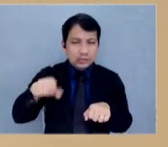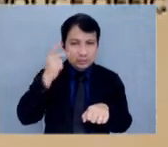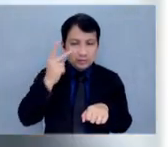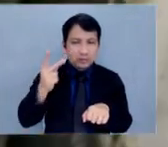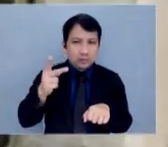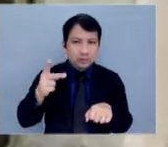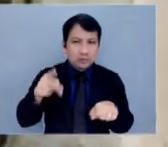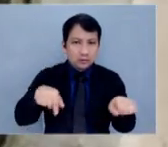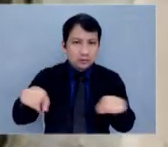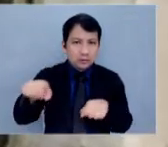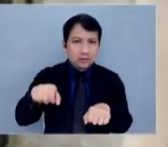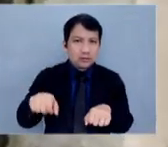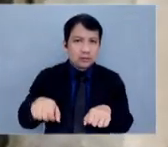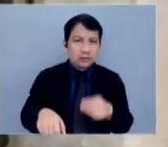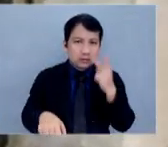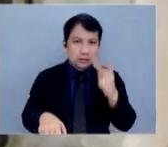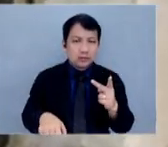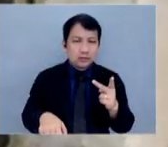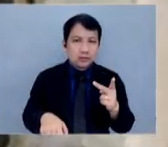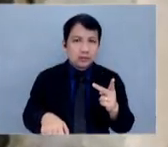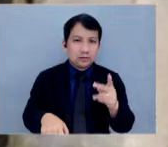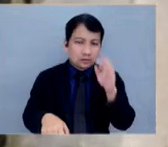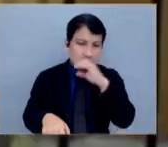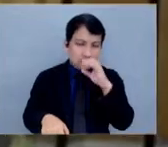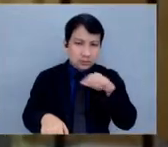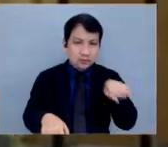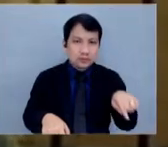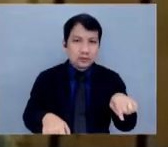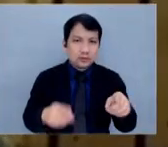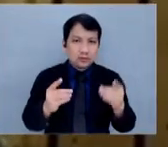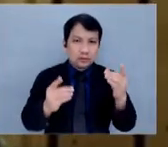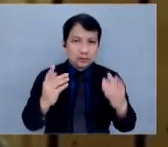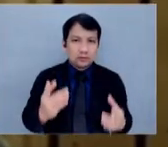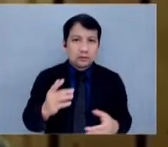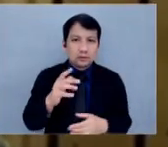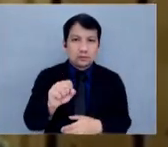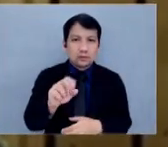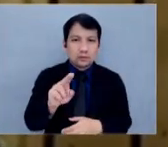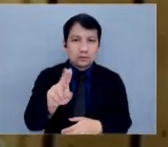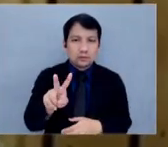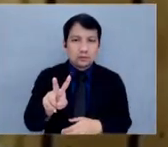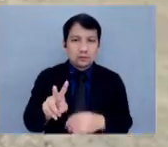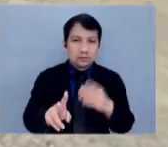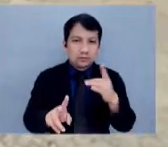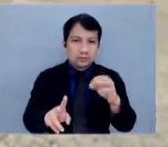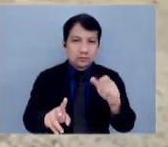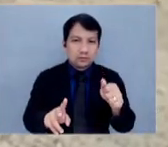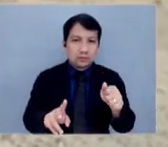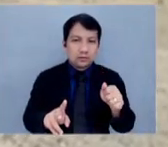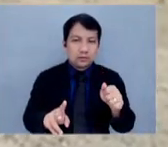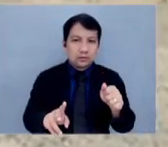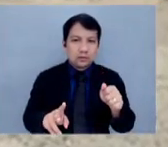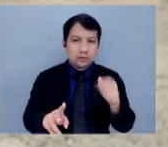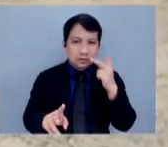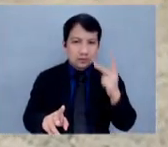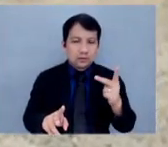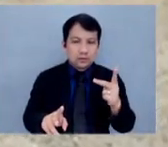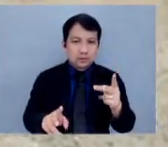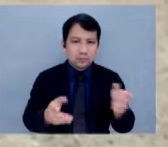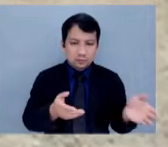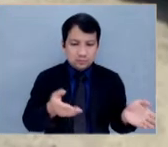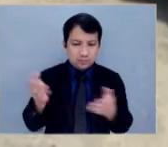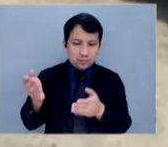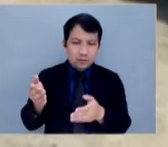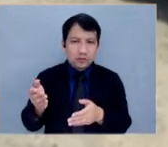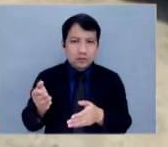cutter. Nasa kustodiya ng Cebu City Police ang driver ng SUV na si Dominador Duyugan. Kwento ni Dominador, ihatid sana niya ang kanyang